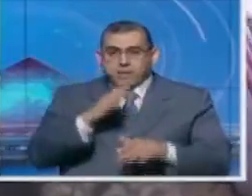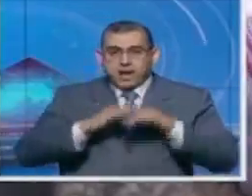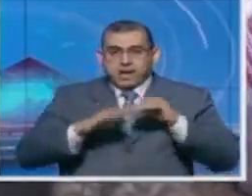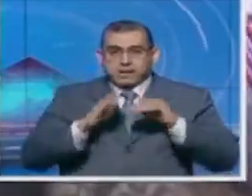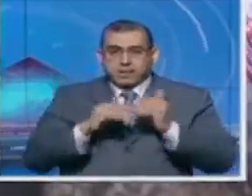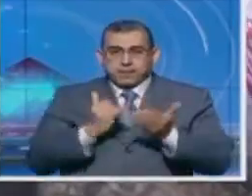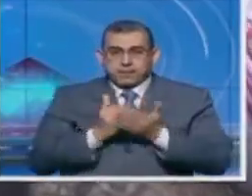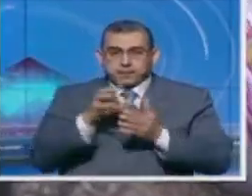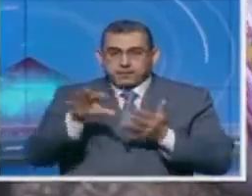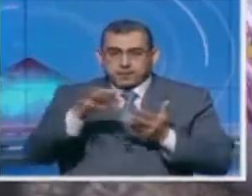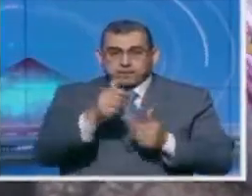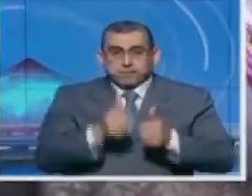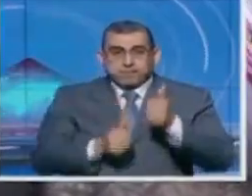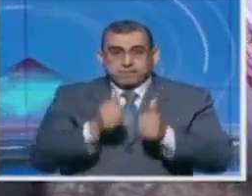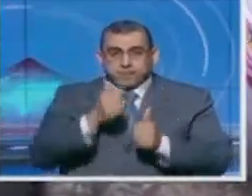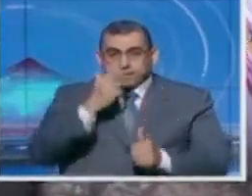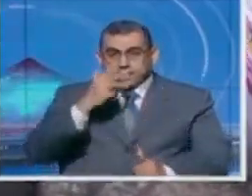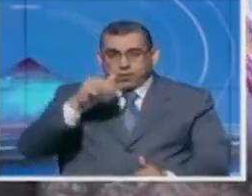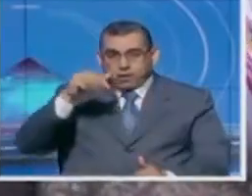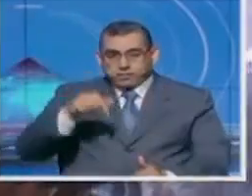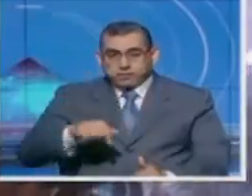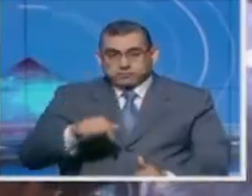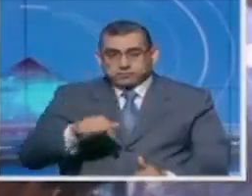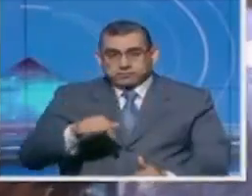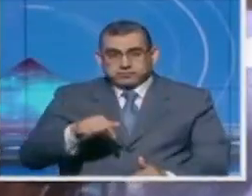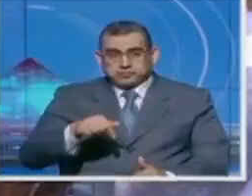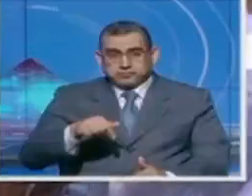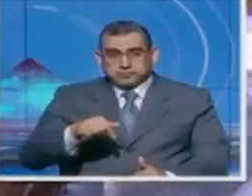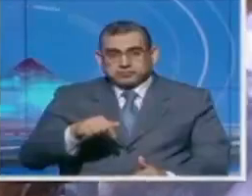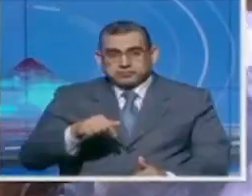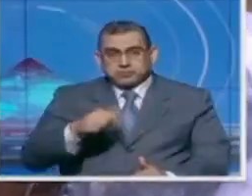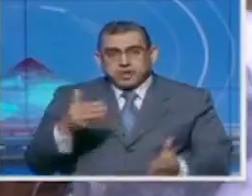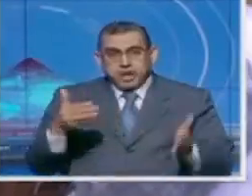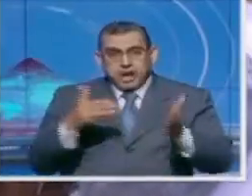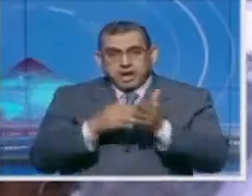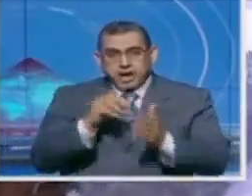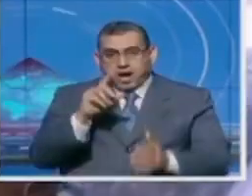الادبيه. امتحانات الثانويه العامه حتى